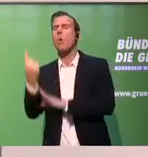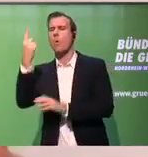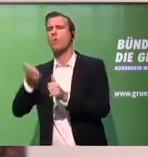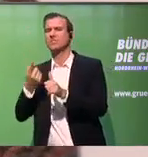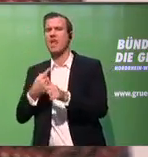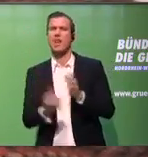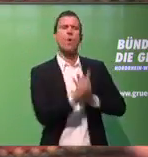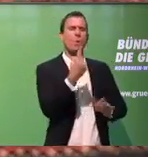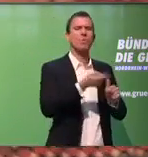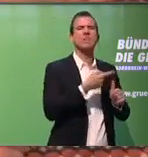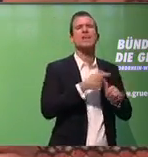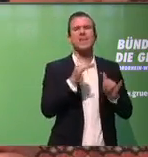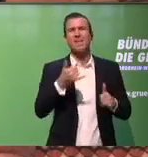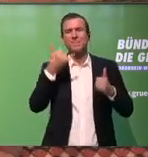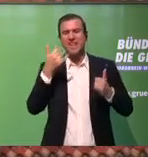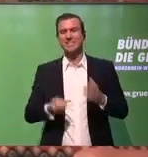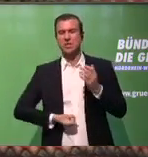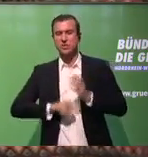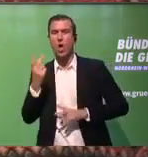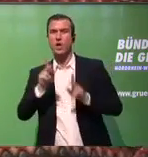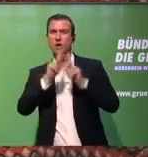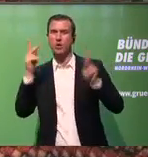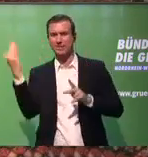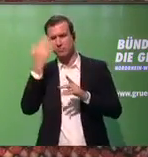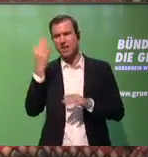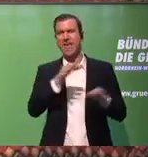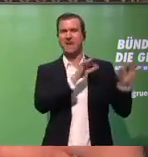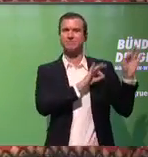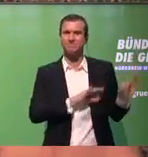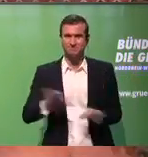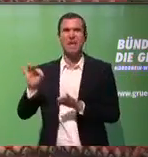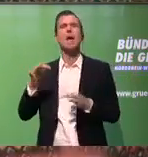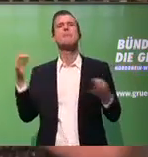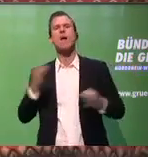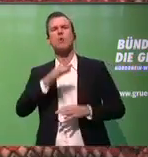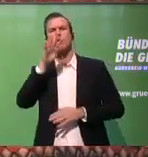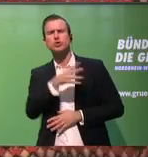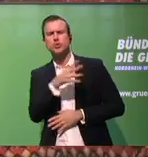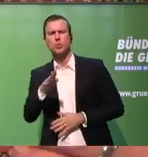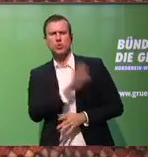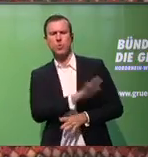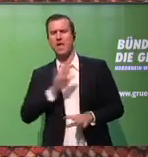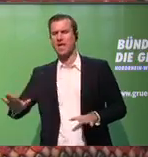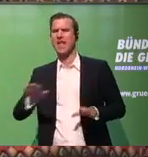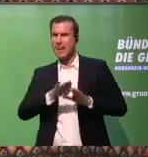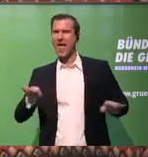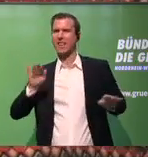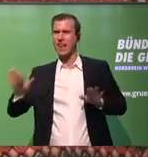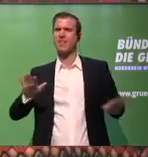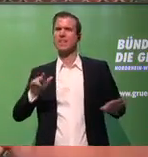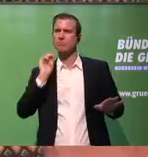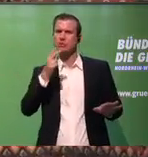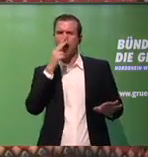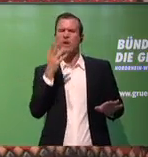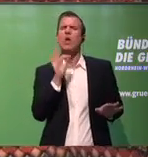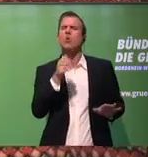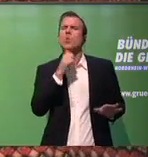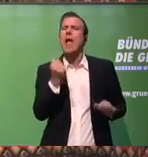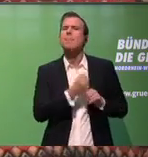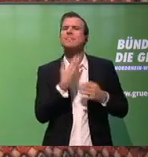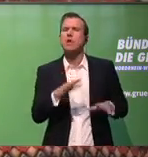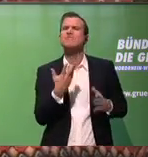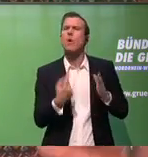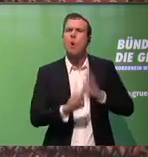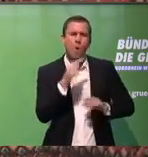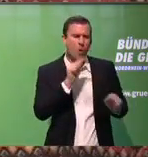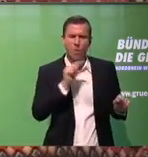man jetzt mit neuen Konzepten daran geht, man muss sich mit den strukturellen Problemen in den Ländern, in denen diese